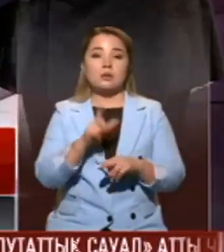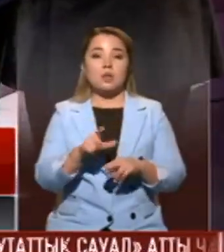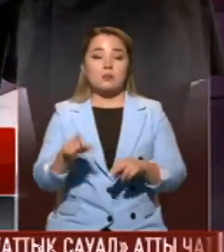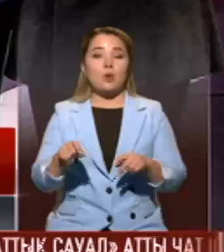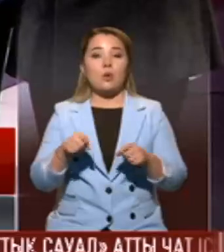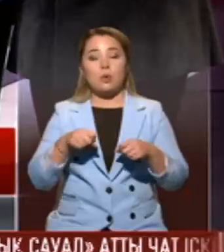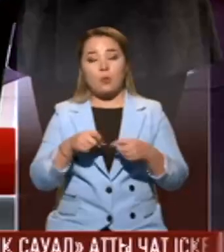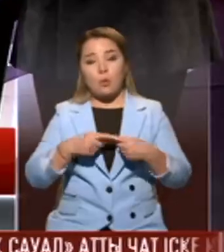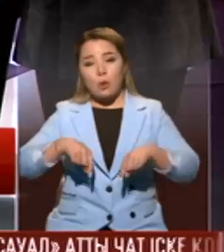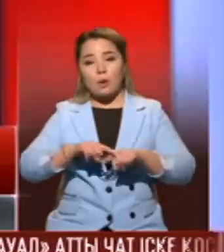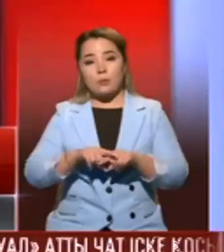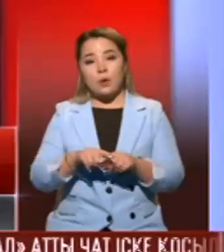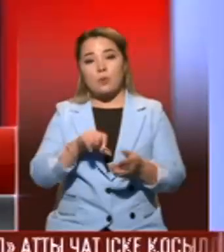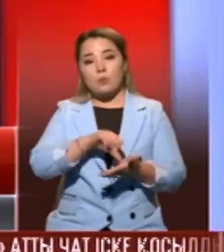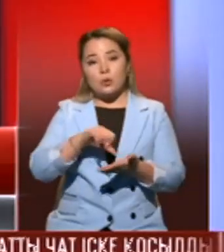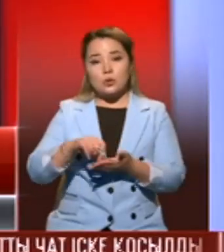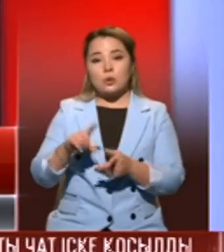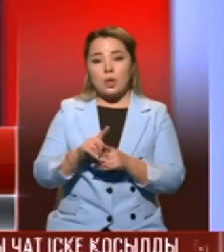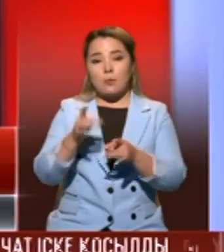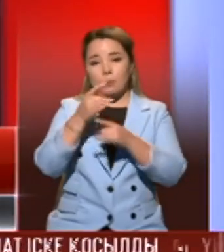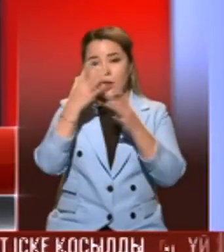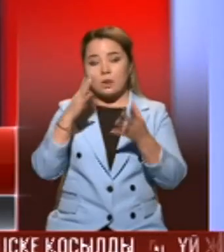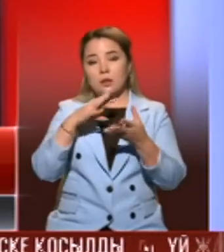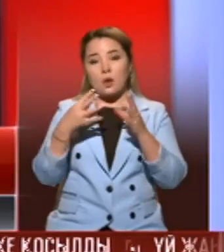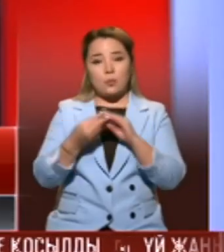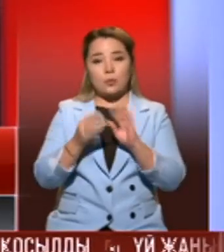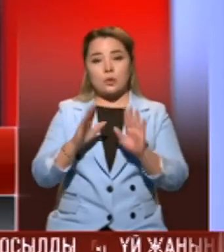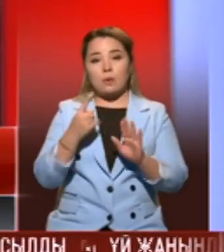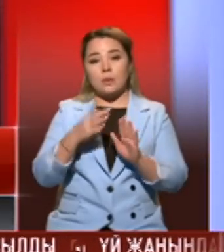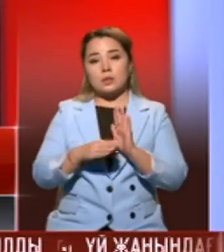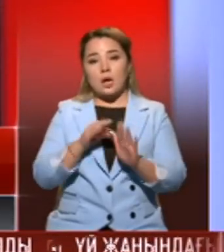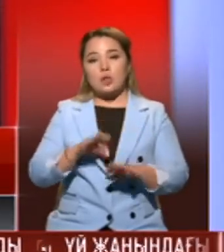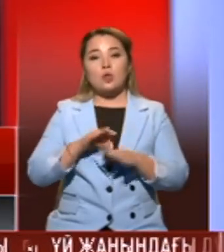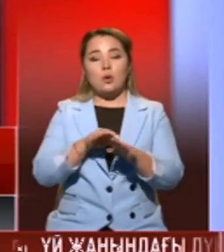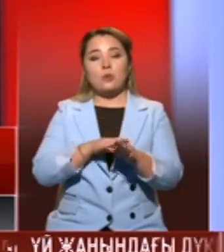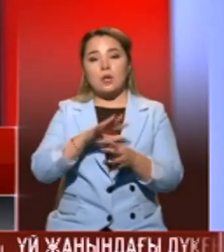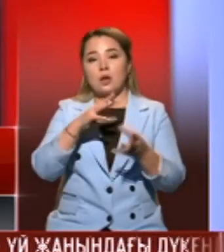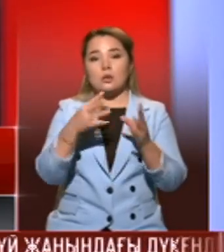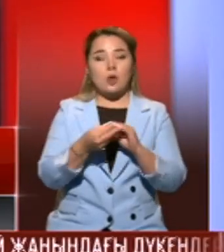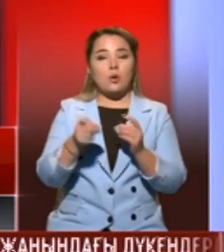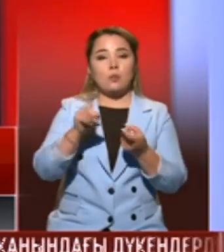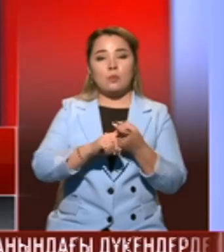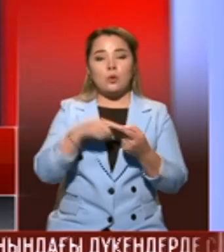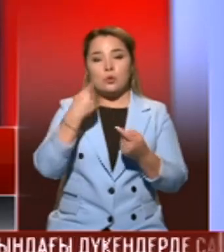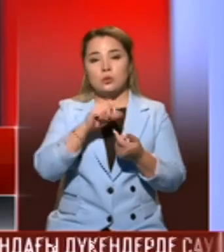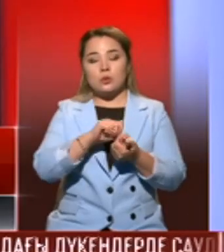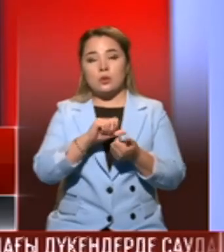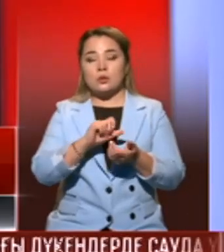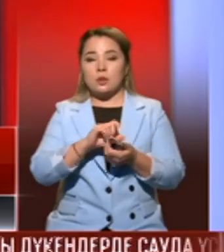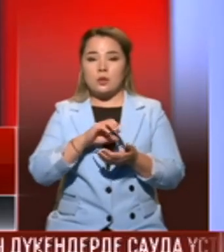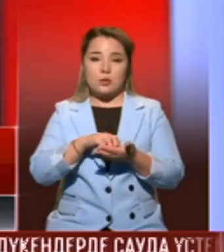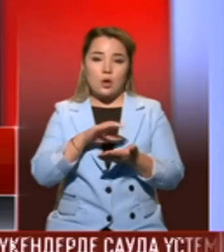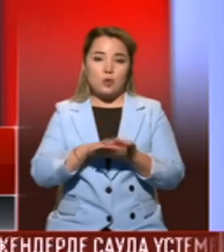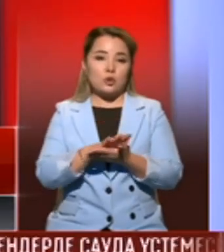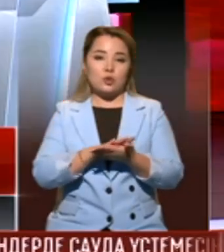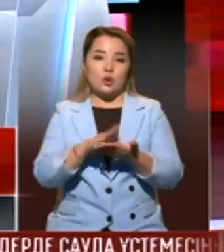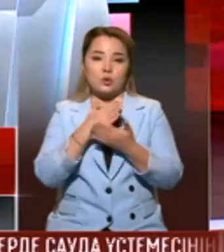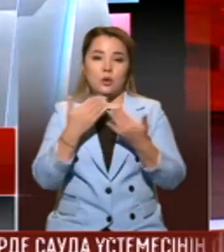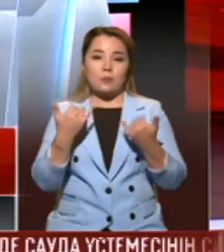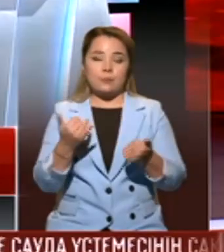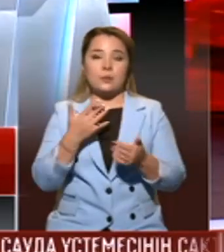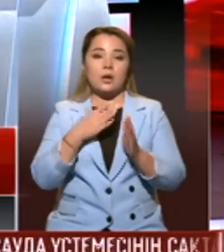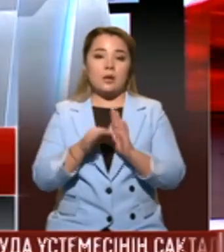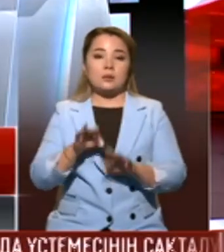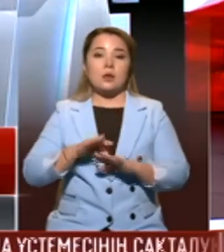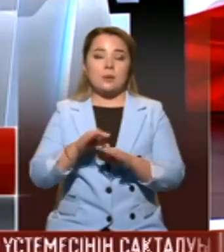қоғам мүшесі ретінде, мәдениет қалыптастырушы ретінде ол тек бір сайлауға байланып қалған құбылыс емес. Мысалға мен айтар едім, мынау